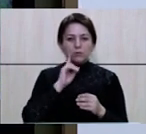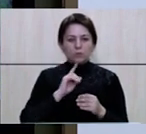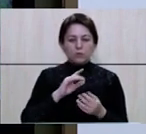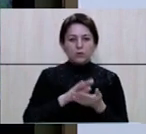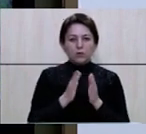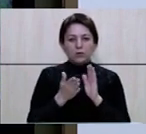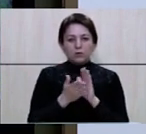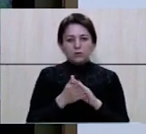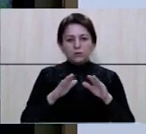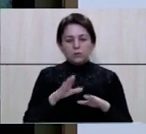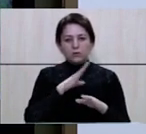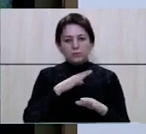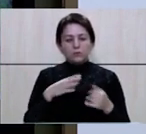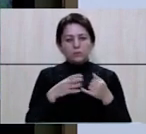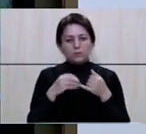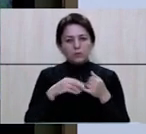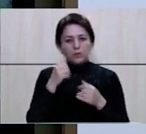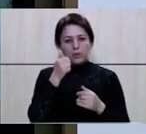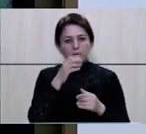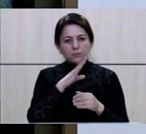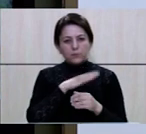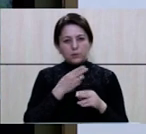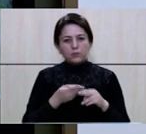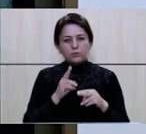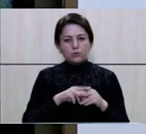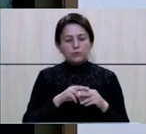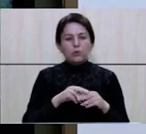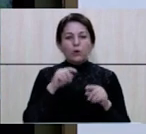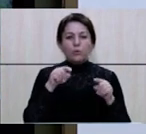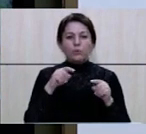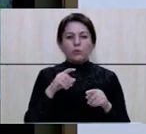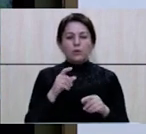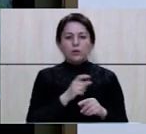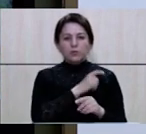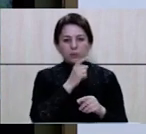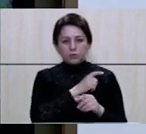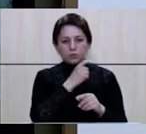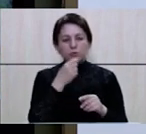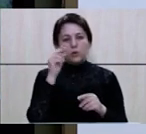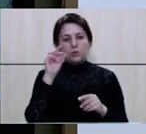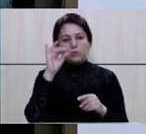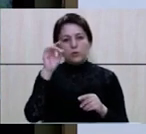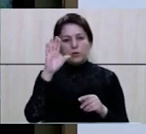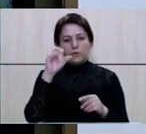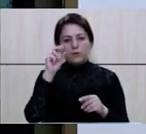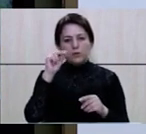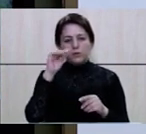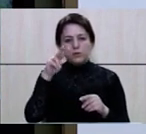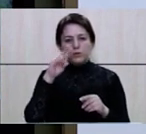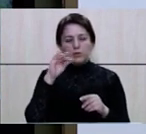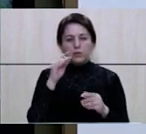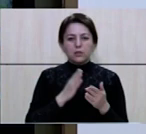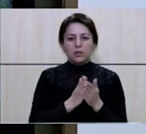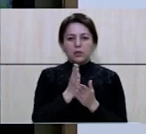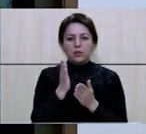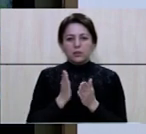joylashganligi, unumdor tuproqlari mavjudligi unda dehqonchilik hamda chorvachilikning bir qancha tarmoqlarining